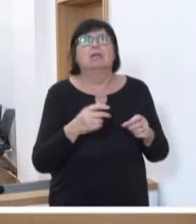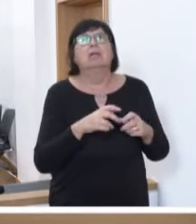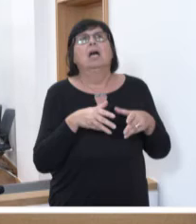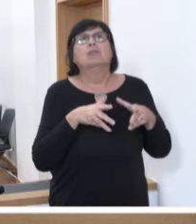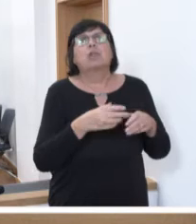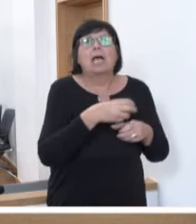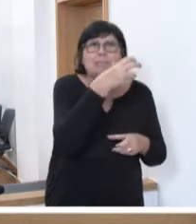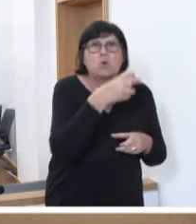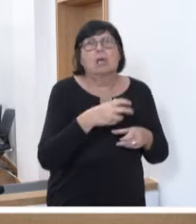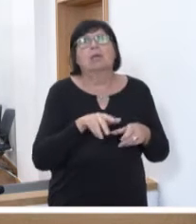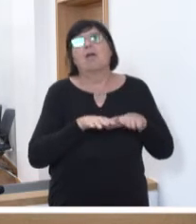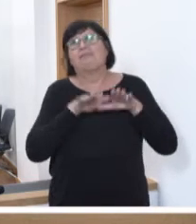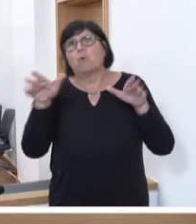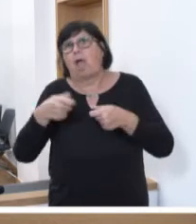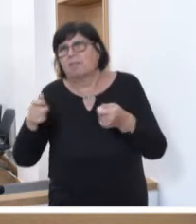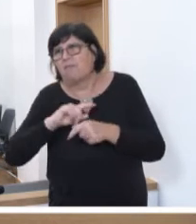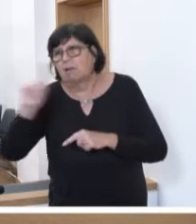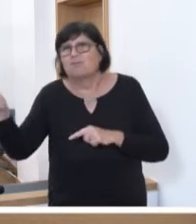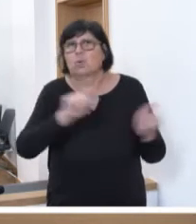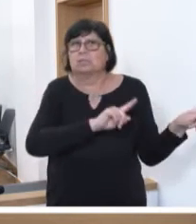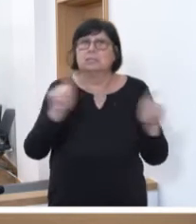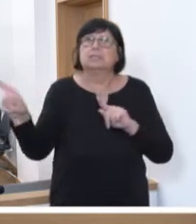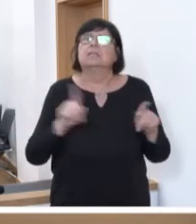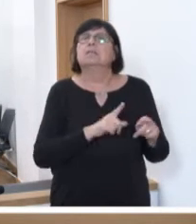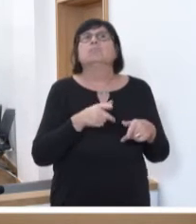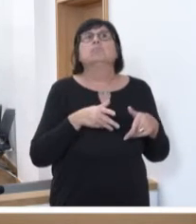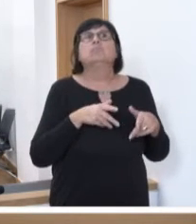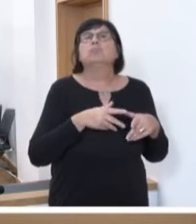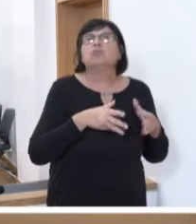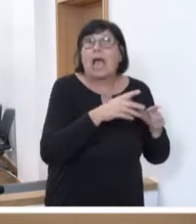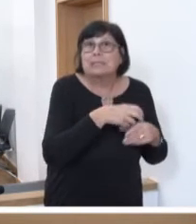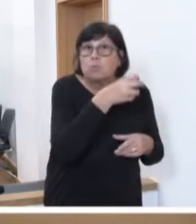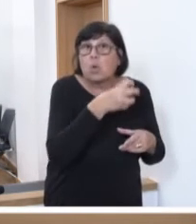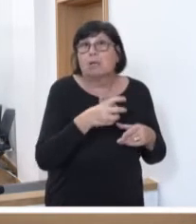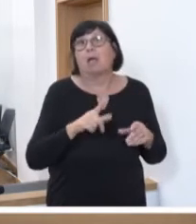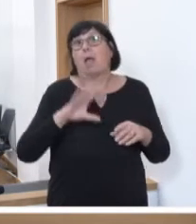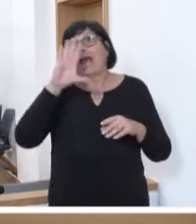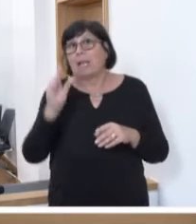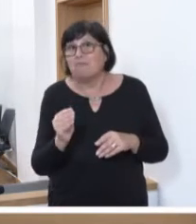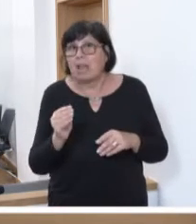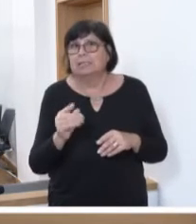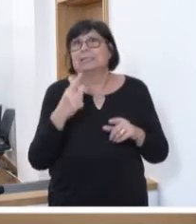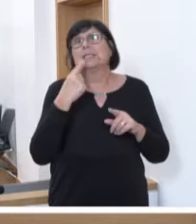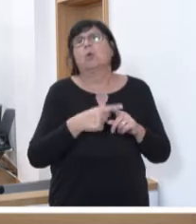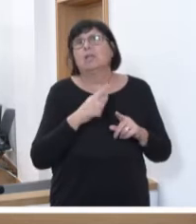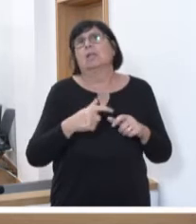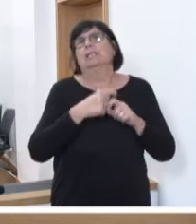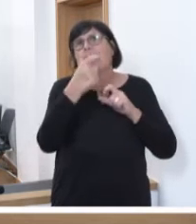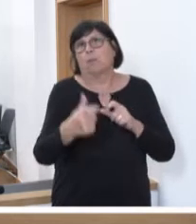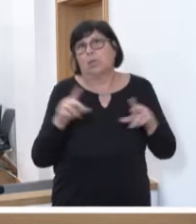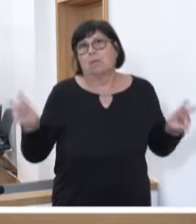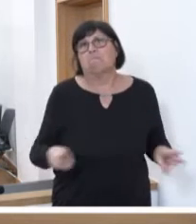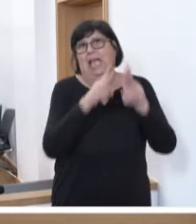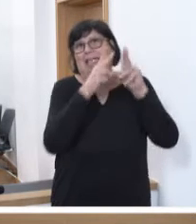und dem Flughafen Frankfurt, zwischen Straßburg und der Pfalz sowie zwischen Saarbrücken und Paris. Das Saarland ist folglich im Bereich der